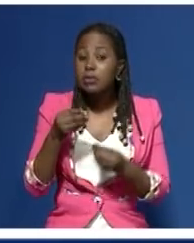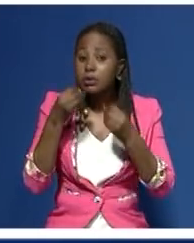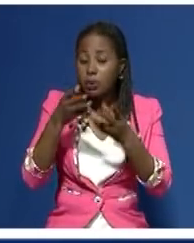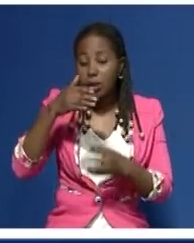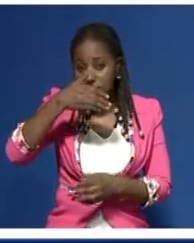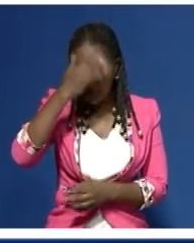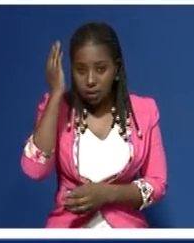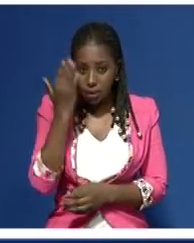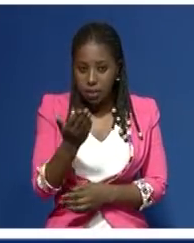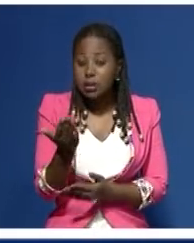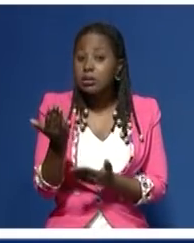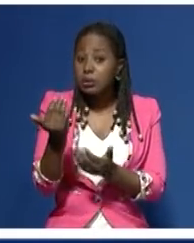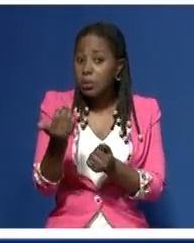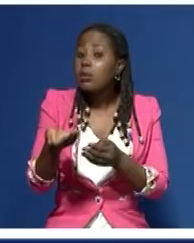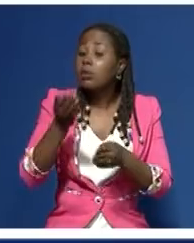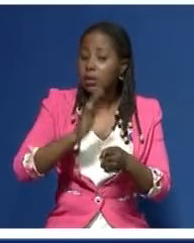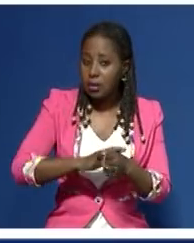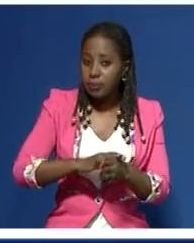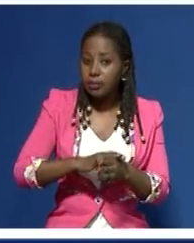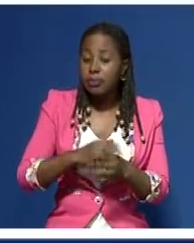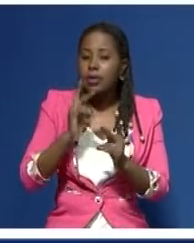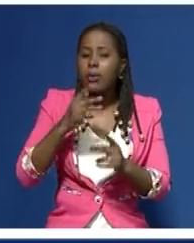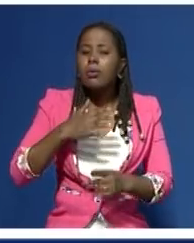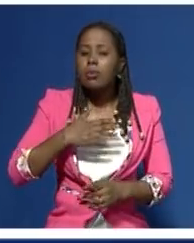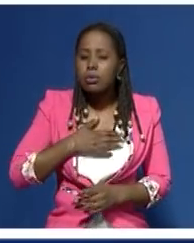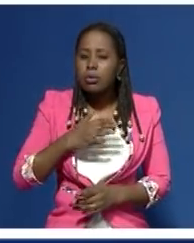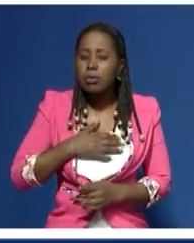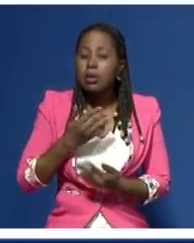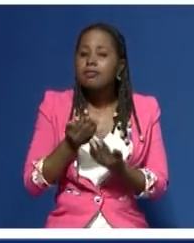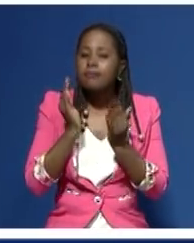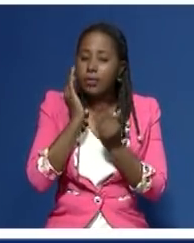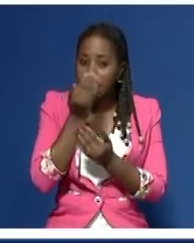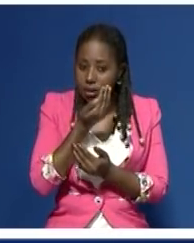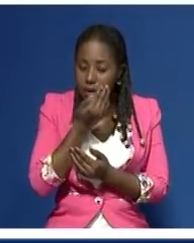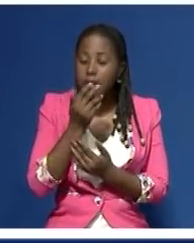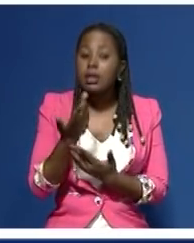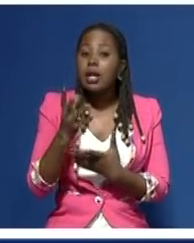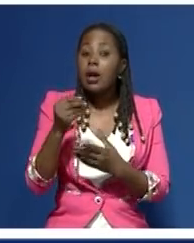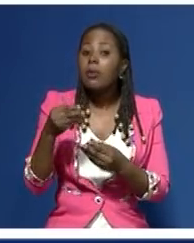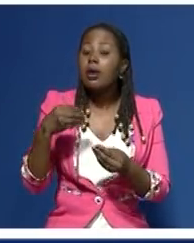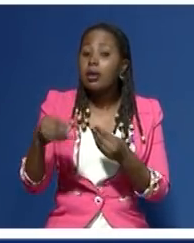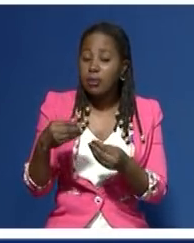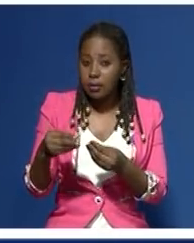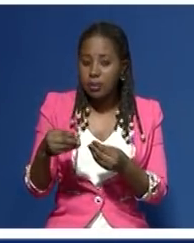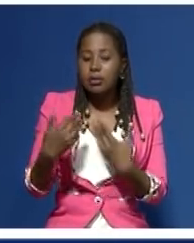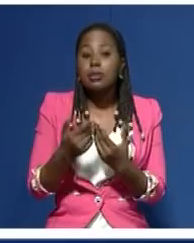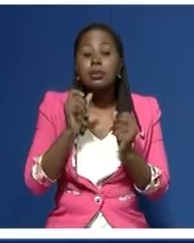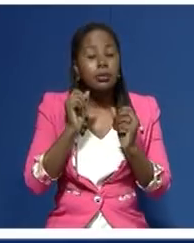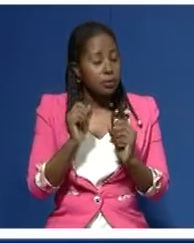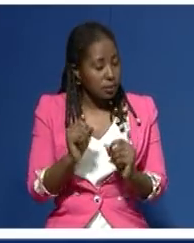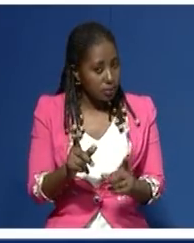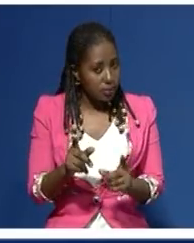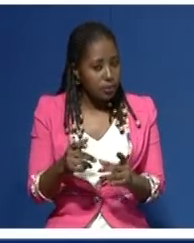zimetolewa na serikali, subiri wataalamu. Na unapokohoa, jikinge na kitambaa au karatasi laini. Lakini pia